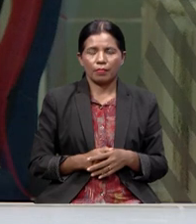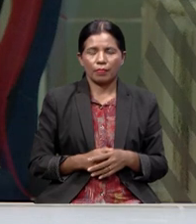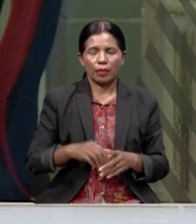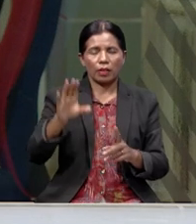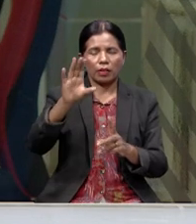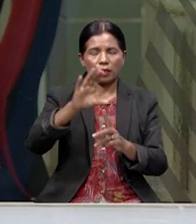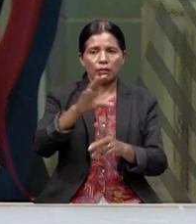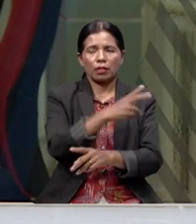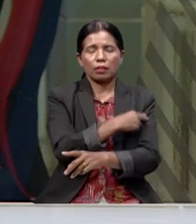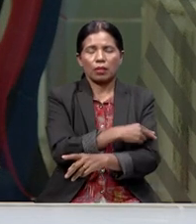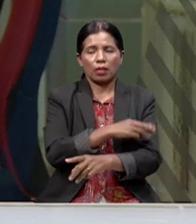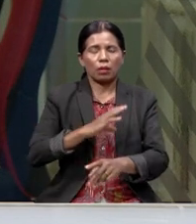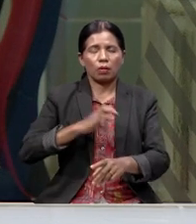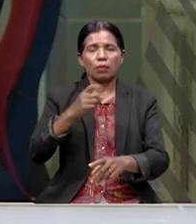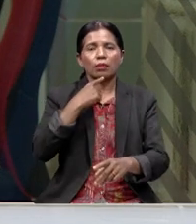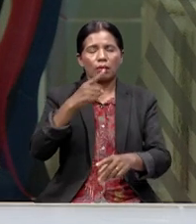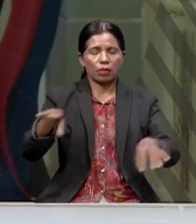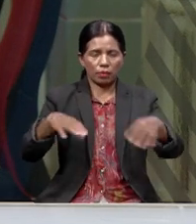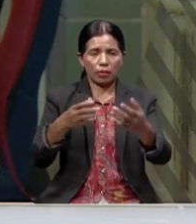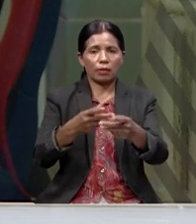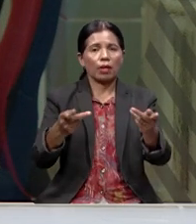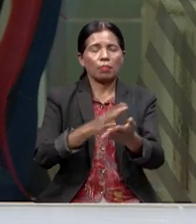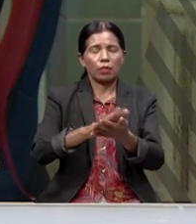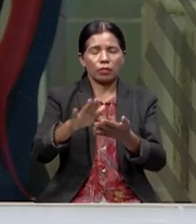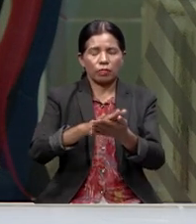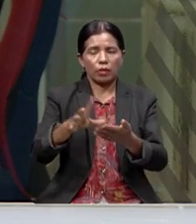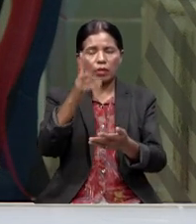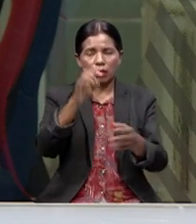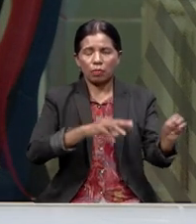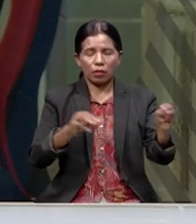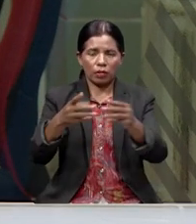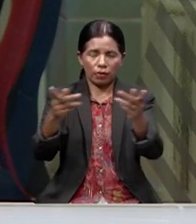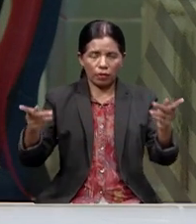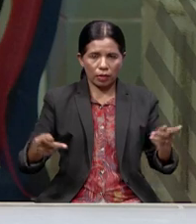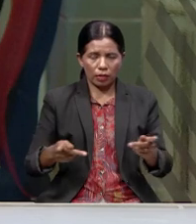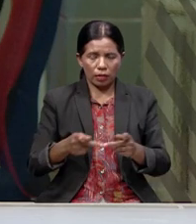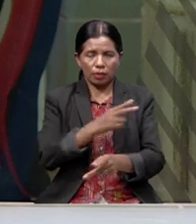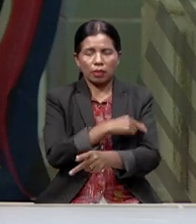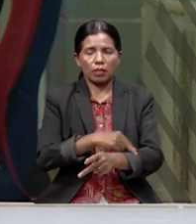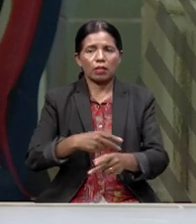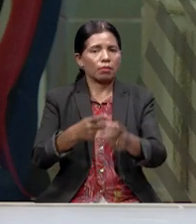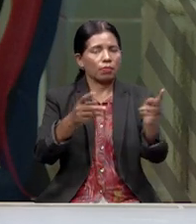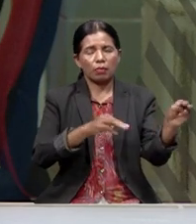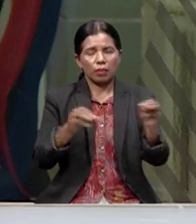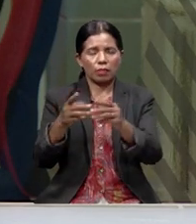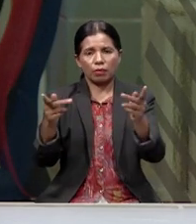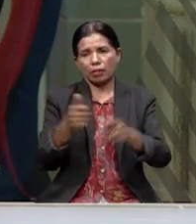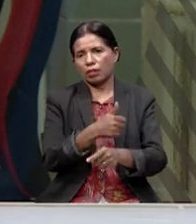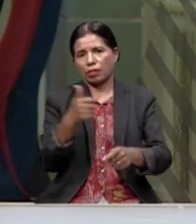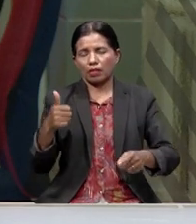chefe Centro de Saúde Kumoro recomenda ba serviço saneamento dili atu muda fatin lixo e Centro de Saúde ni oimba fatin selok.